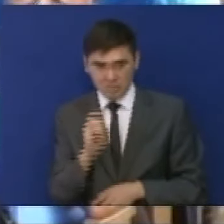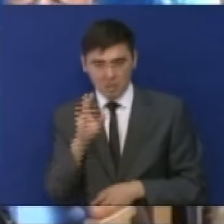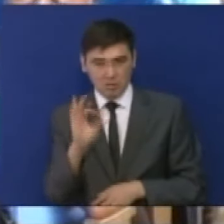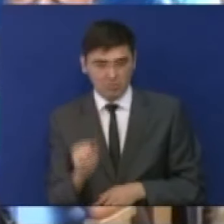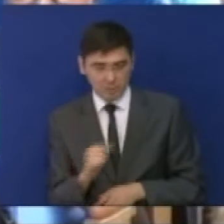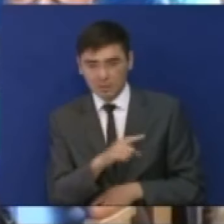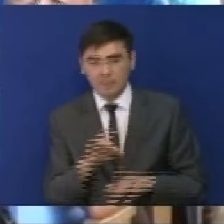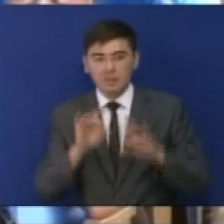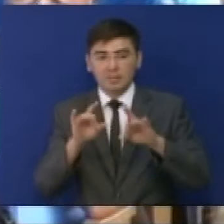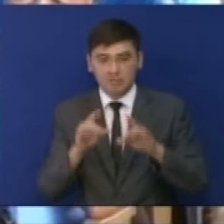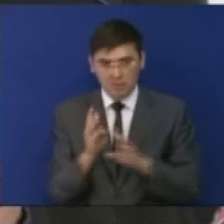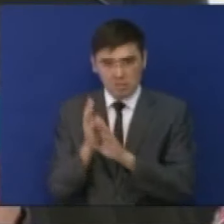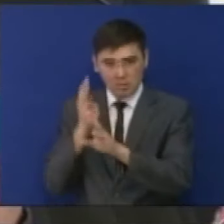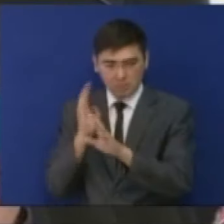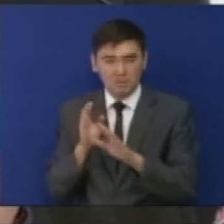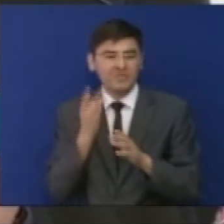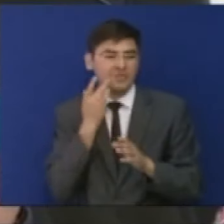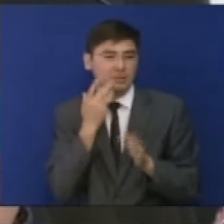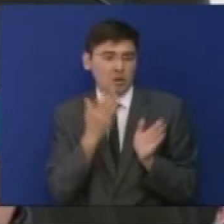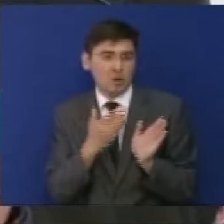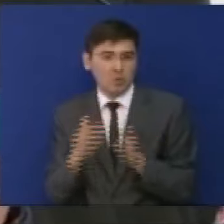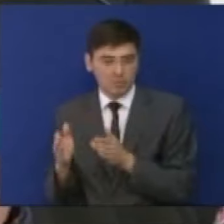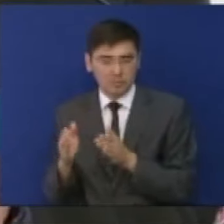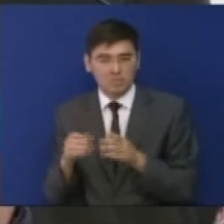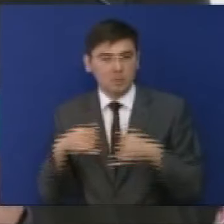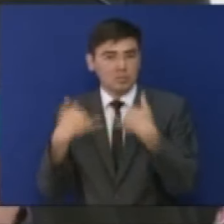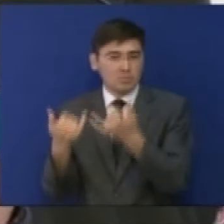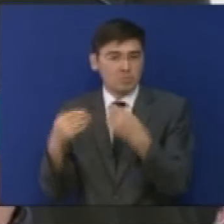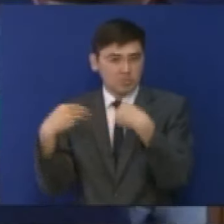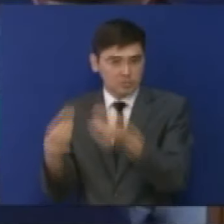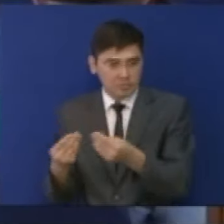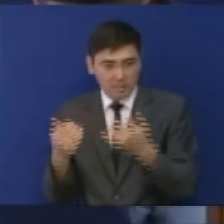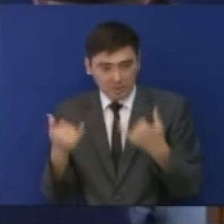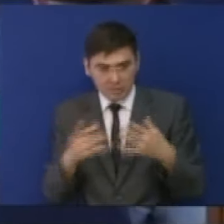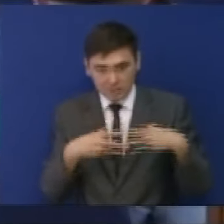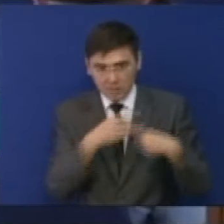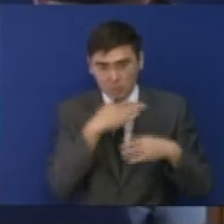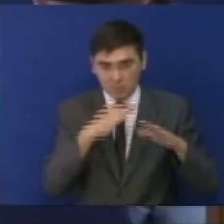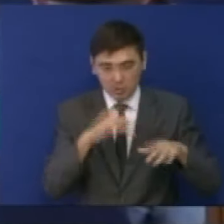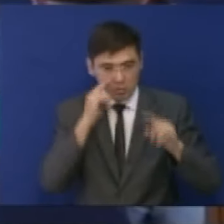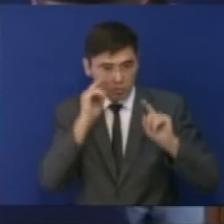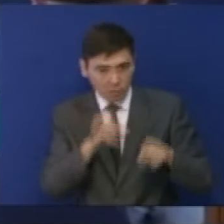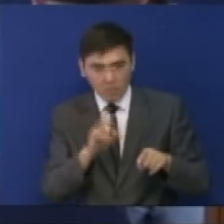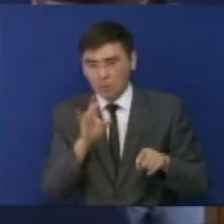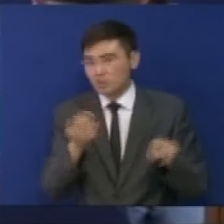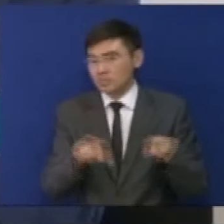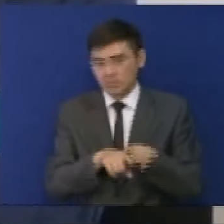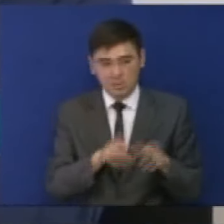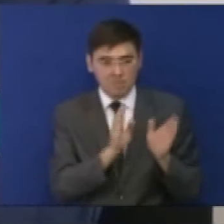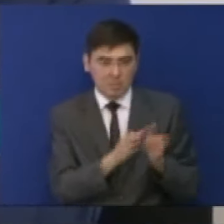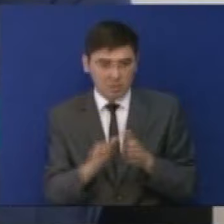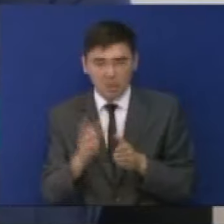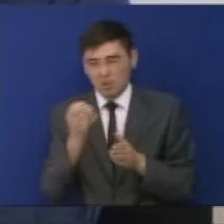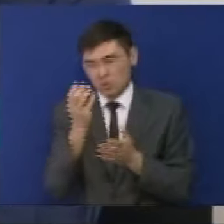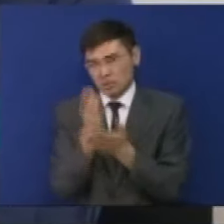согласно законодательству жилье выдается в порядке очереди. Несмотря на то, что приоритет сейчас отдается многодетным семьям, порядок сохраняется. Ведь есть